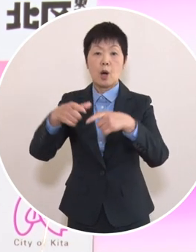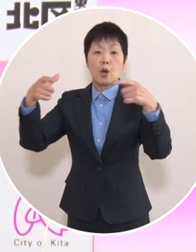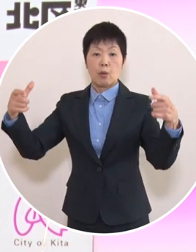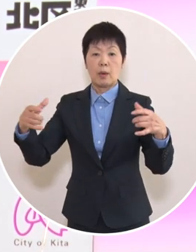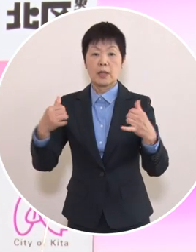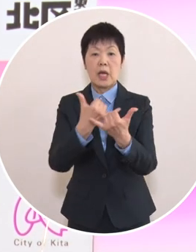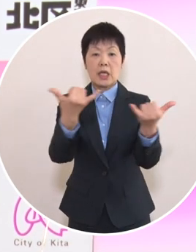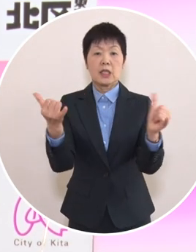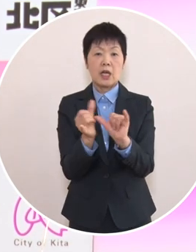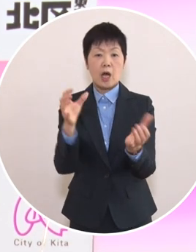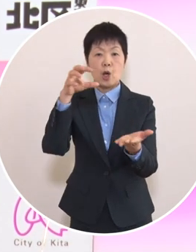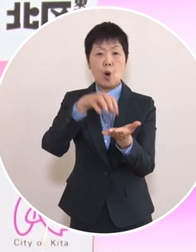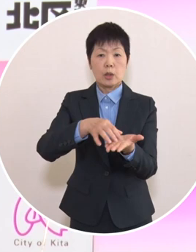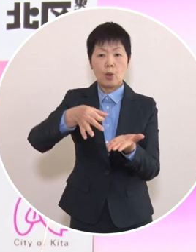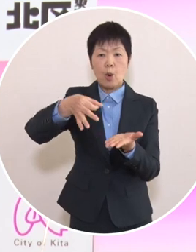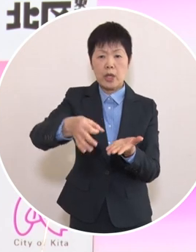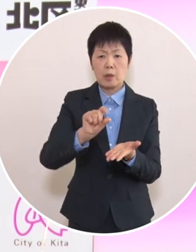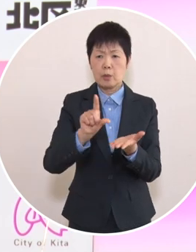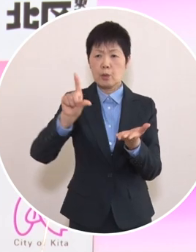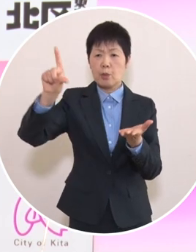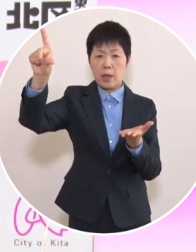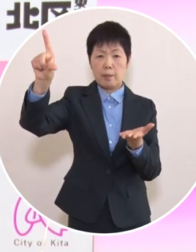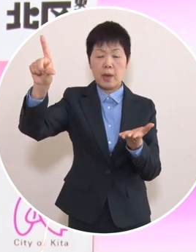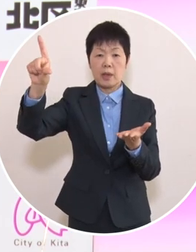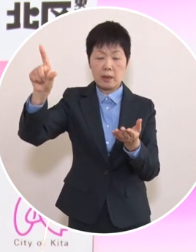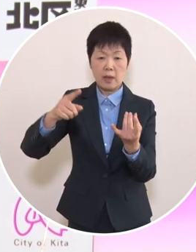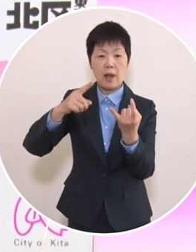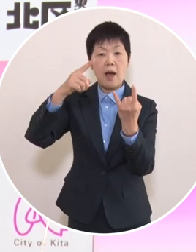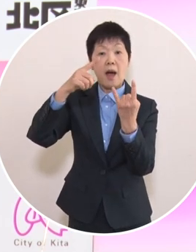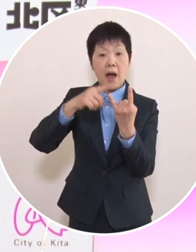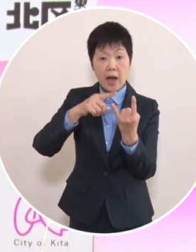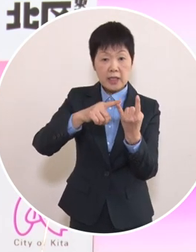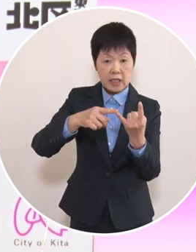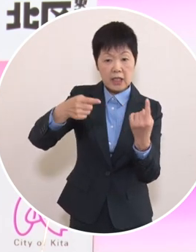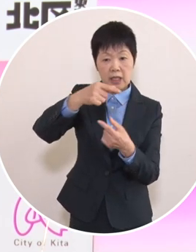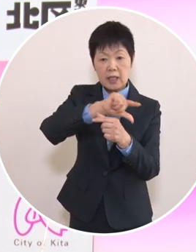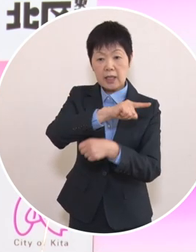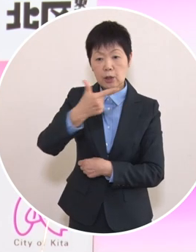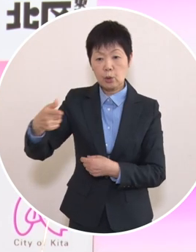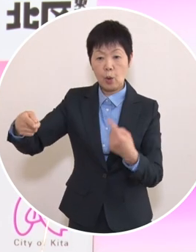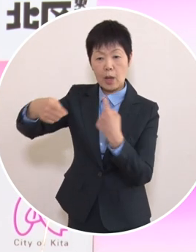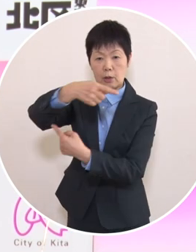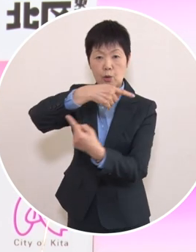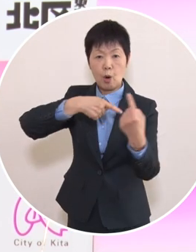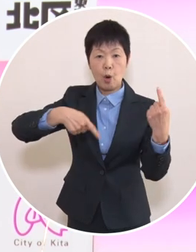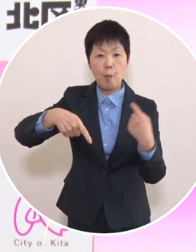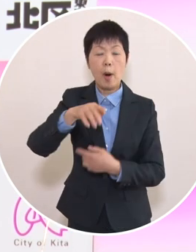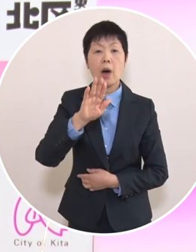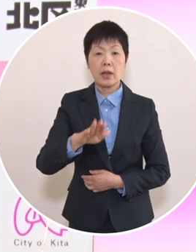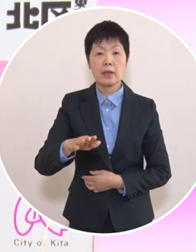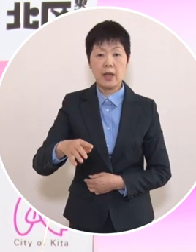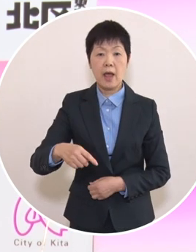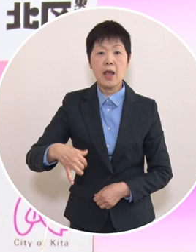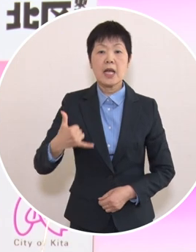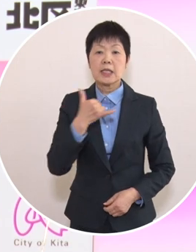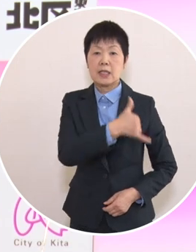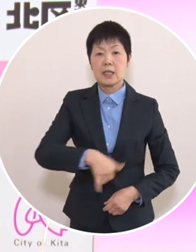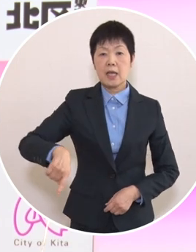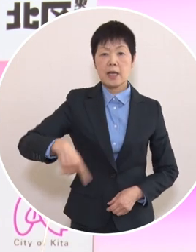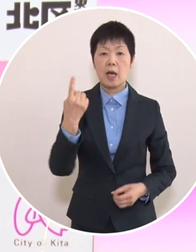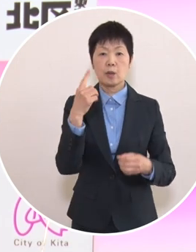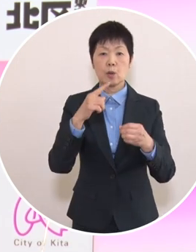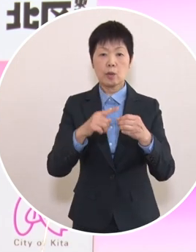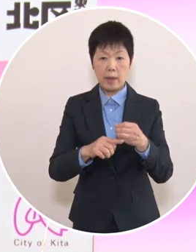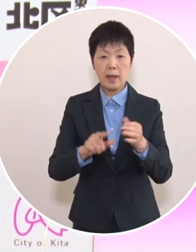社会保障費への対策it ict の活用そして人生100年時代への